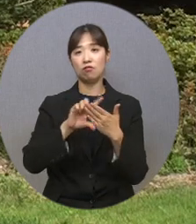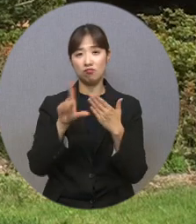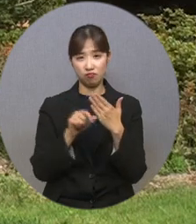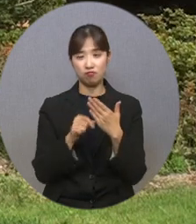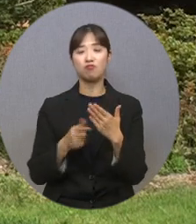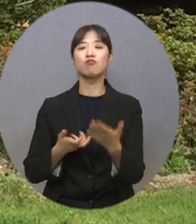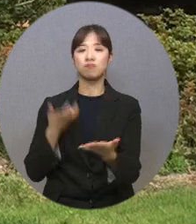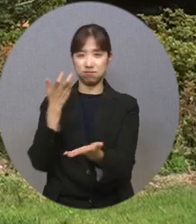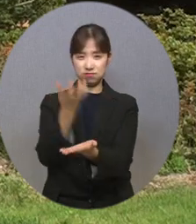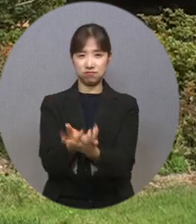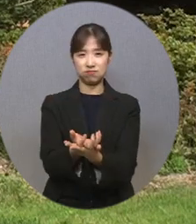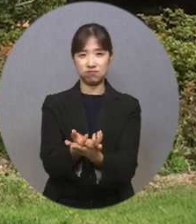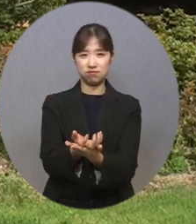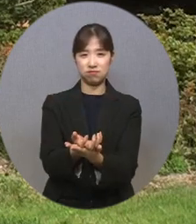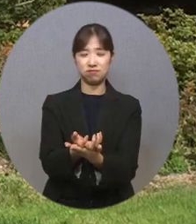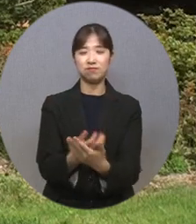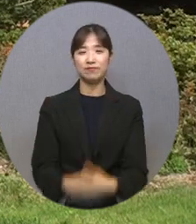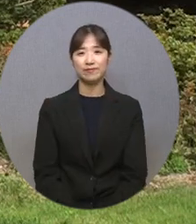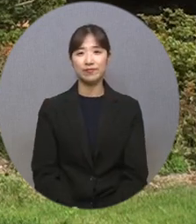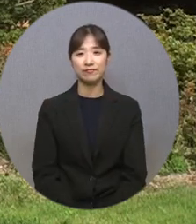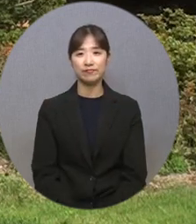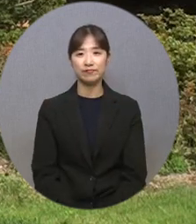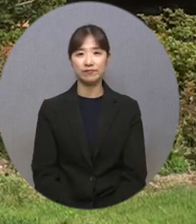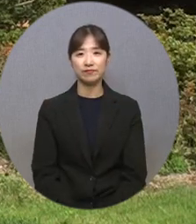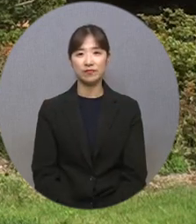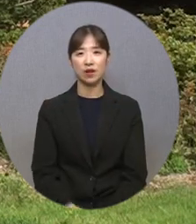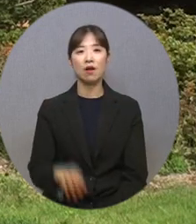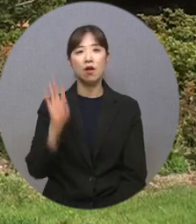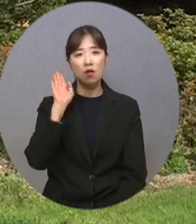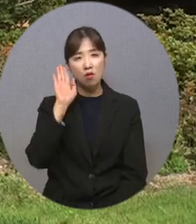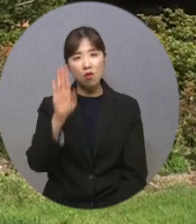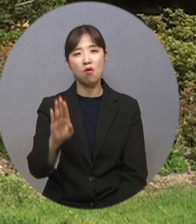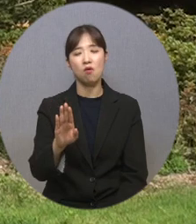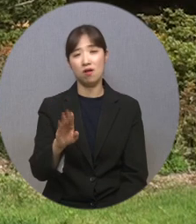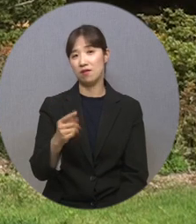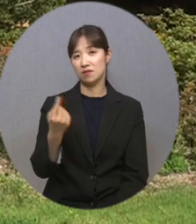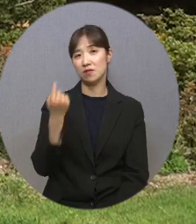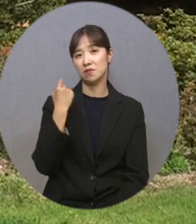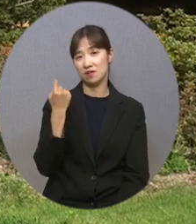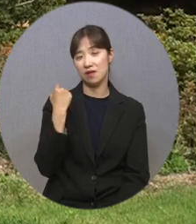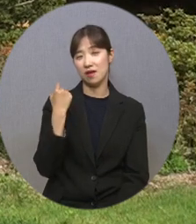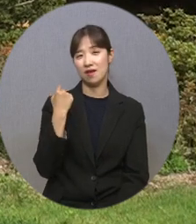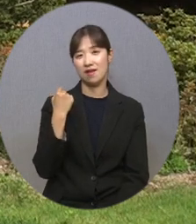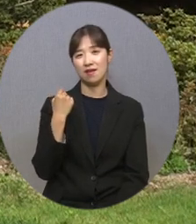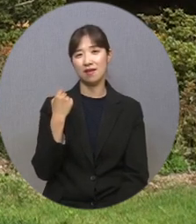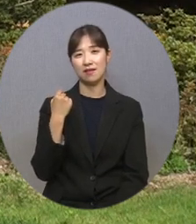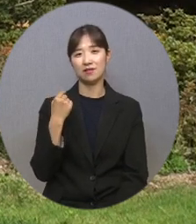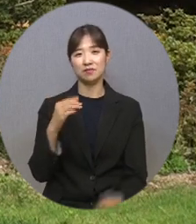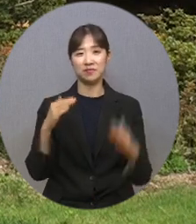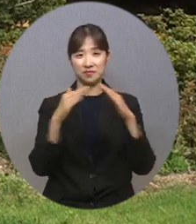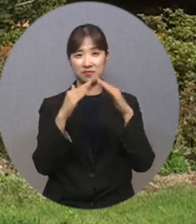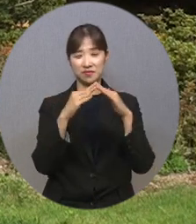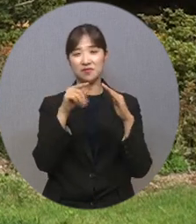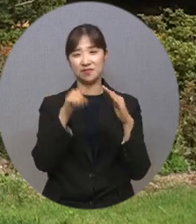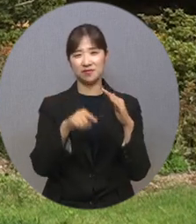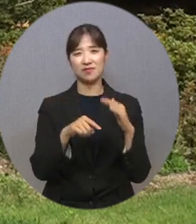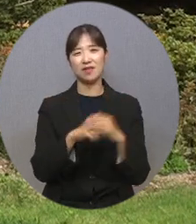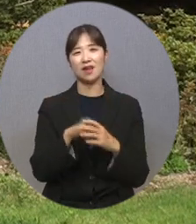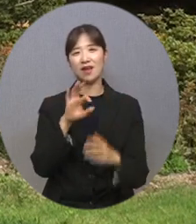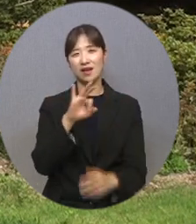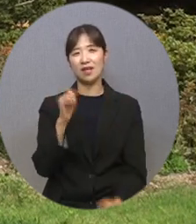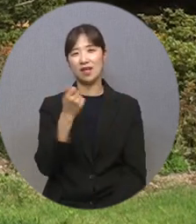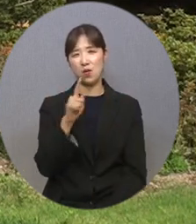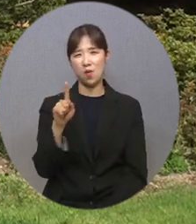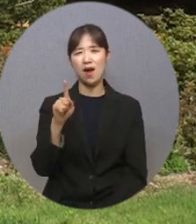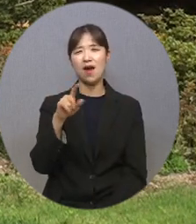입주를 했습니다. 9월 달에. 그리고 저 뒤에 보시는 조각당. 아주